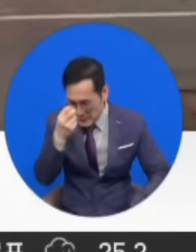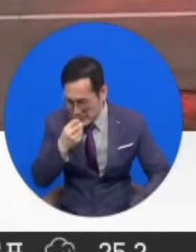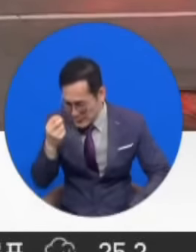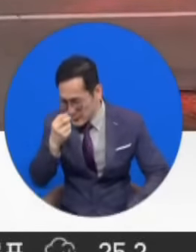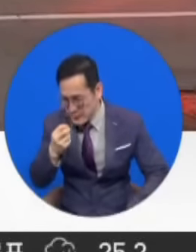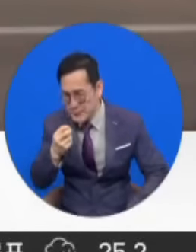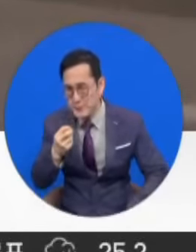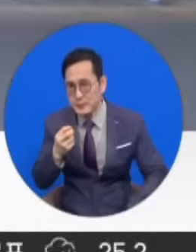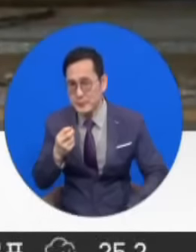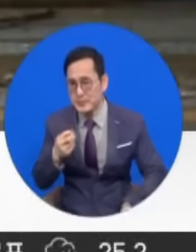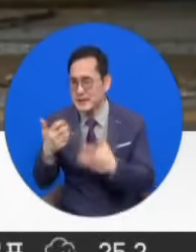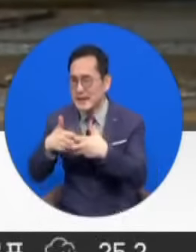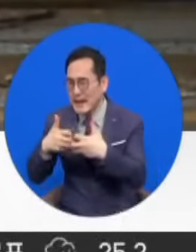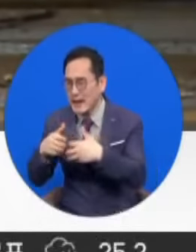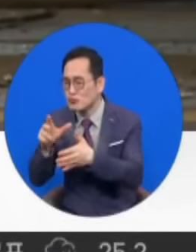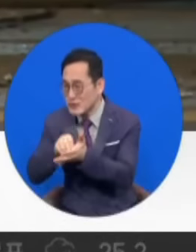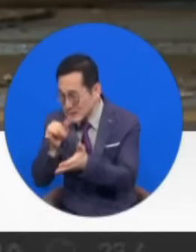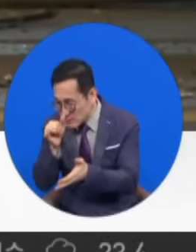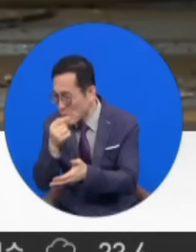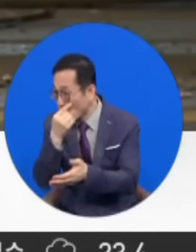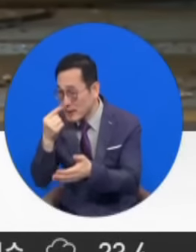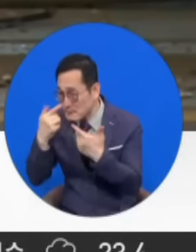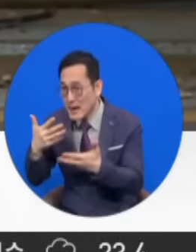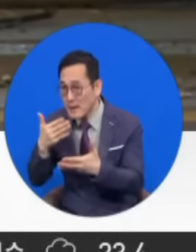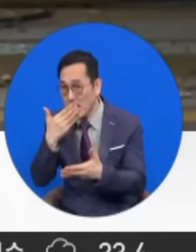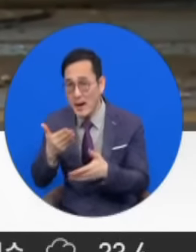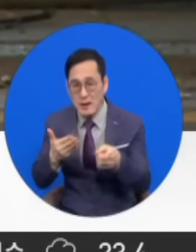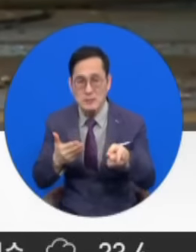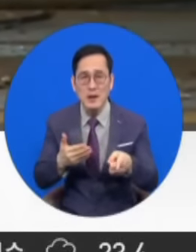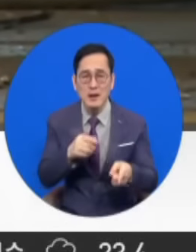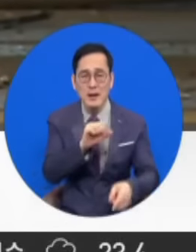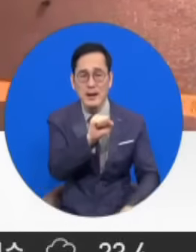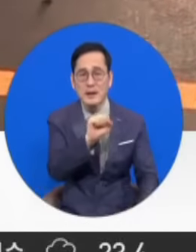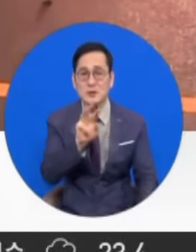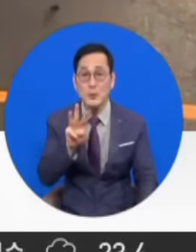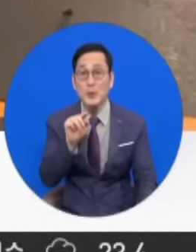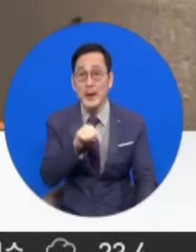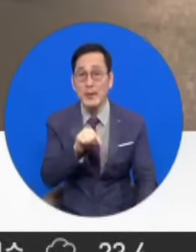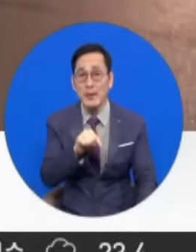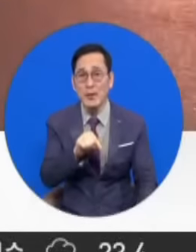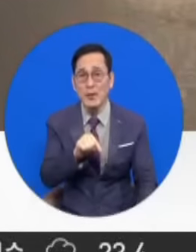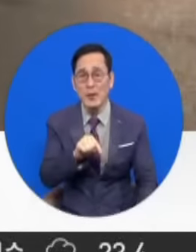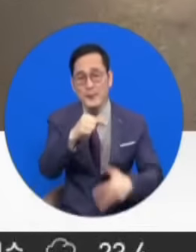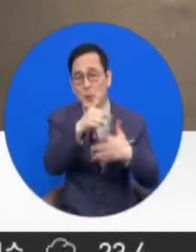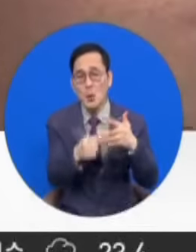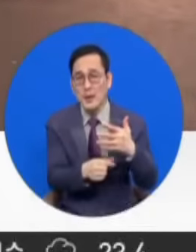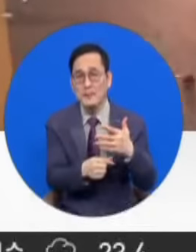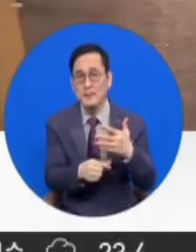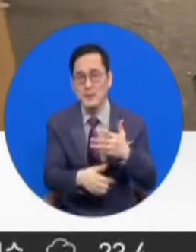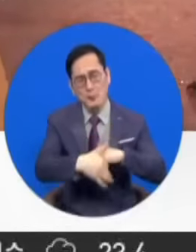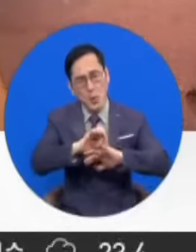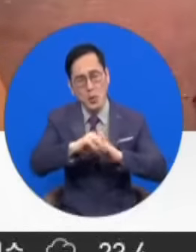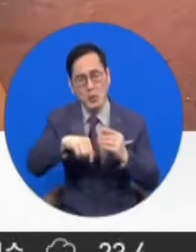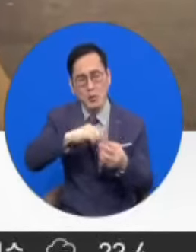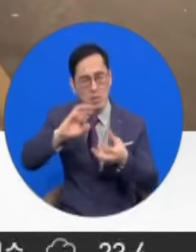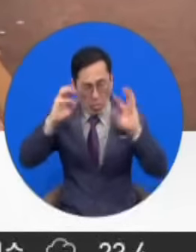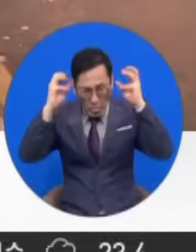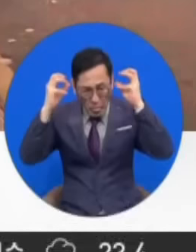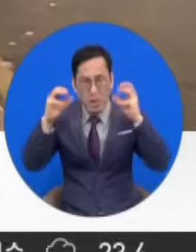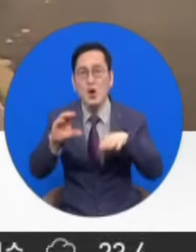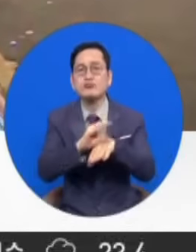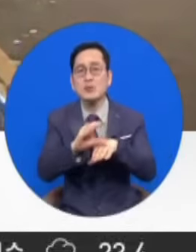이게 소프트웨어는 순간적으로 에러가 난 거거든요. 그래서 이걸 이제 잡아낼 수 없다는 데 이제 문제가 있는 거예요. 왜냐면 요즘 차량 같은 경우는 이